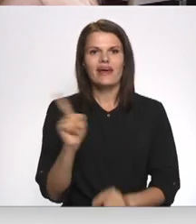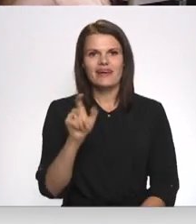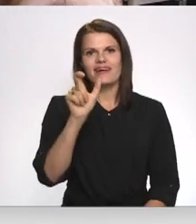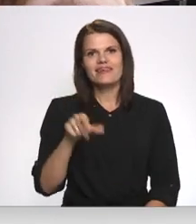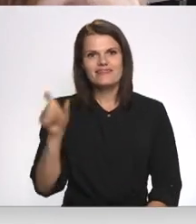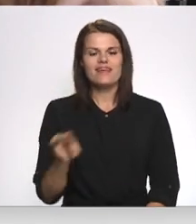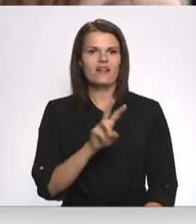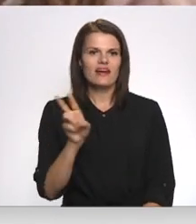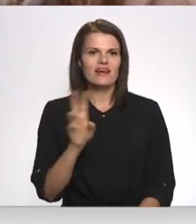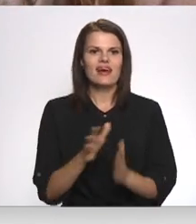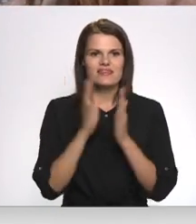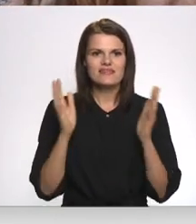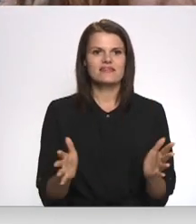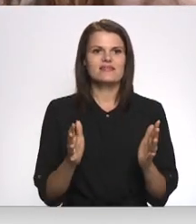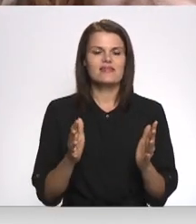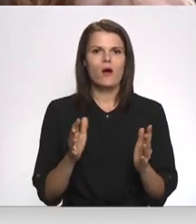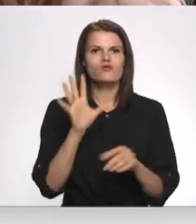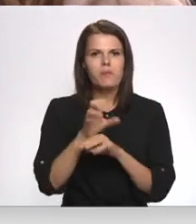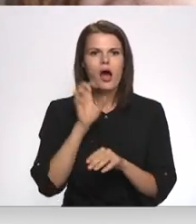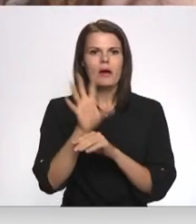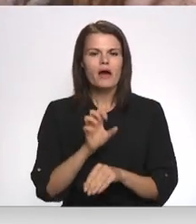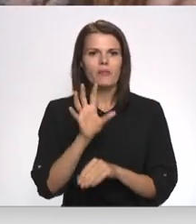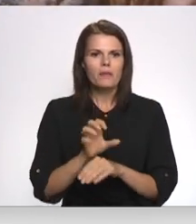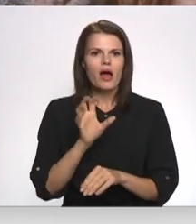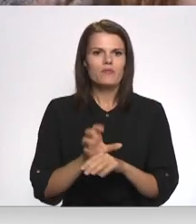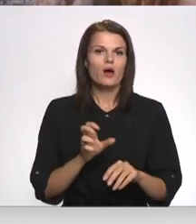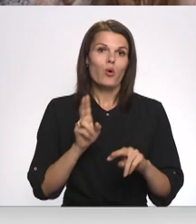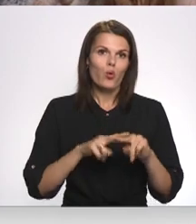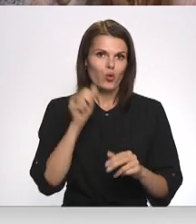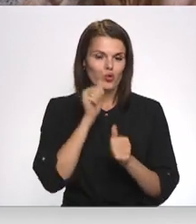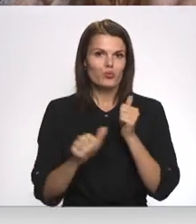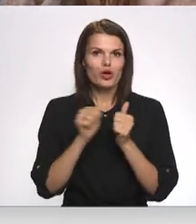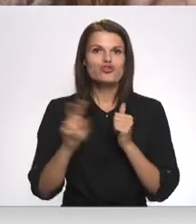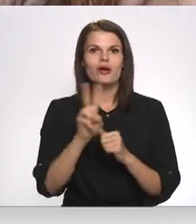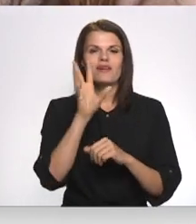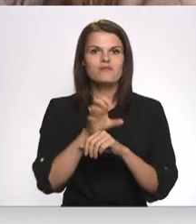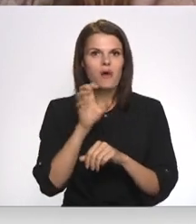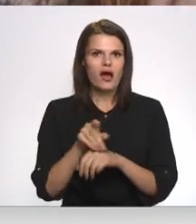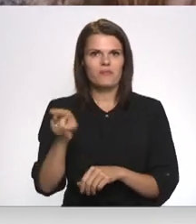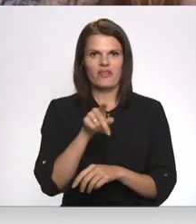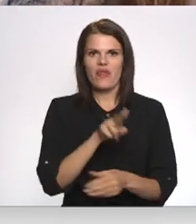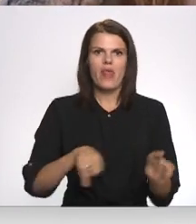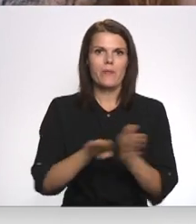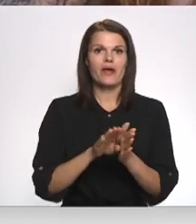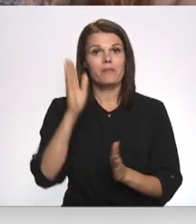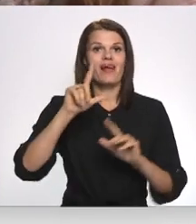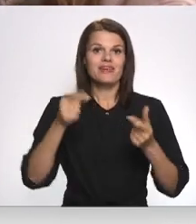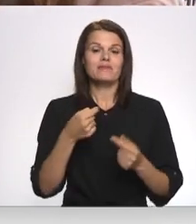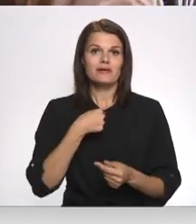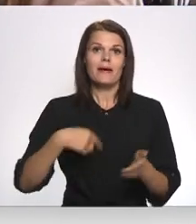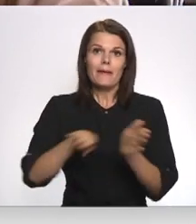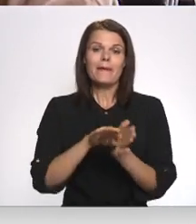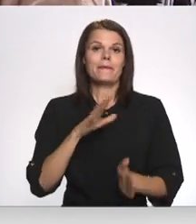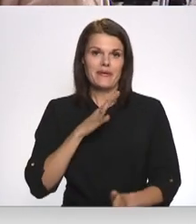kas daudzas laika tā kā pārmet, ne? Un bieži vien tie, kas pārmet, tie arī nebalso. Un tu vismaz nobalsot, lai